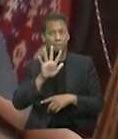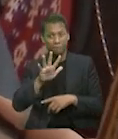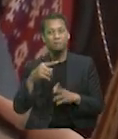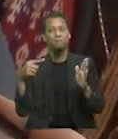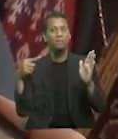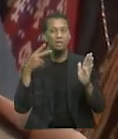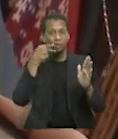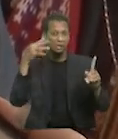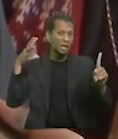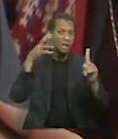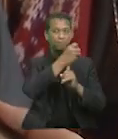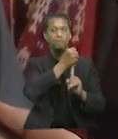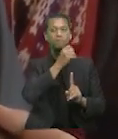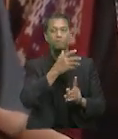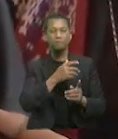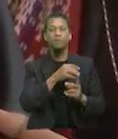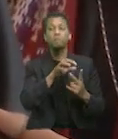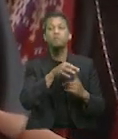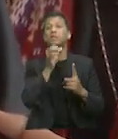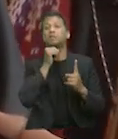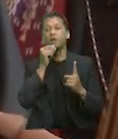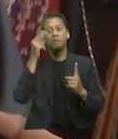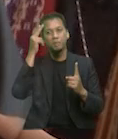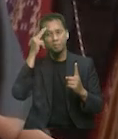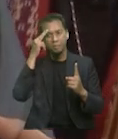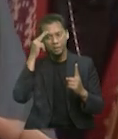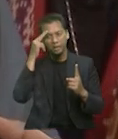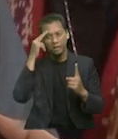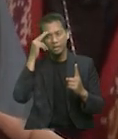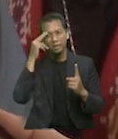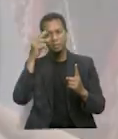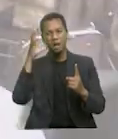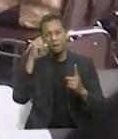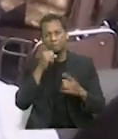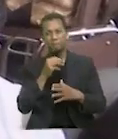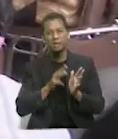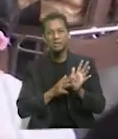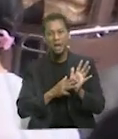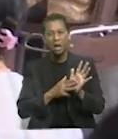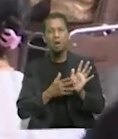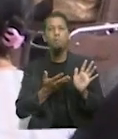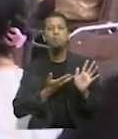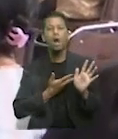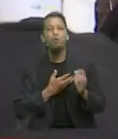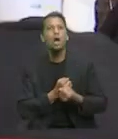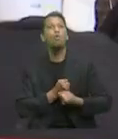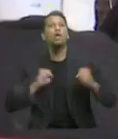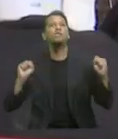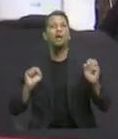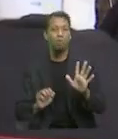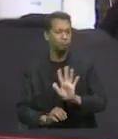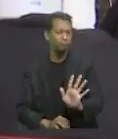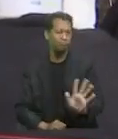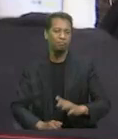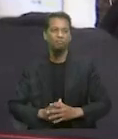akan pilih pemimpin yang memahami hal-hal seperti ini, bukan sekedar mencari kekuasaan. Indonesia Emas